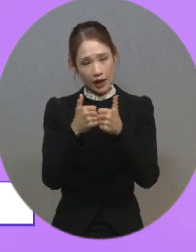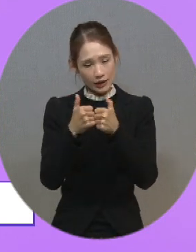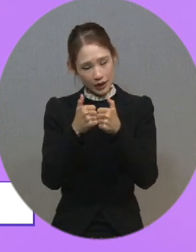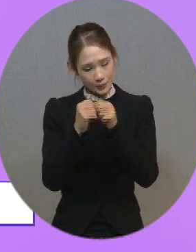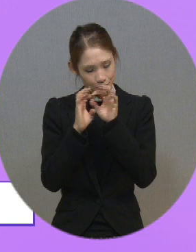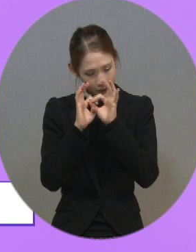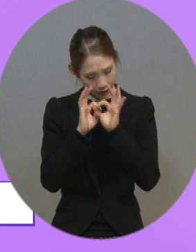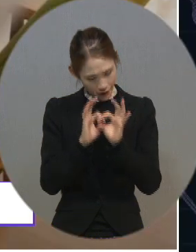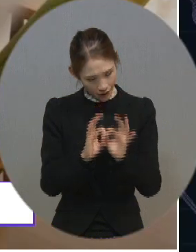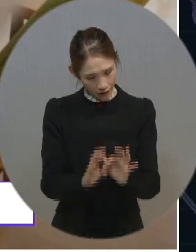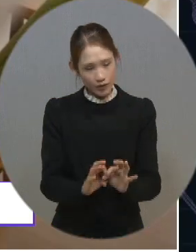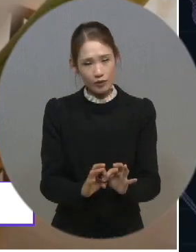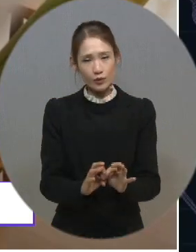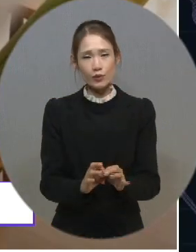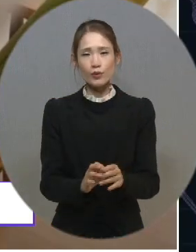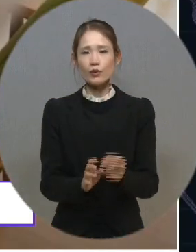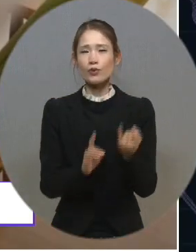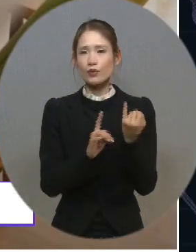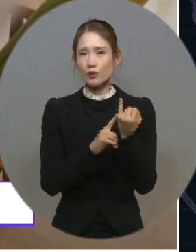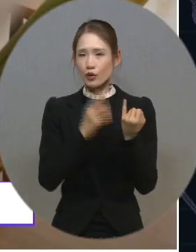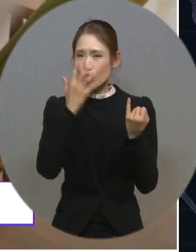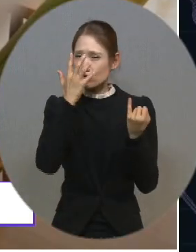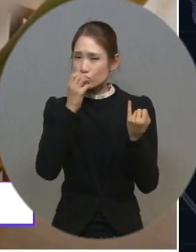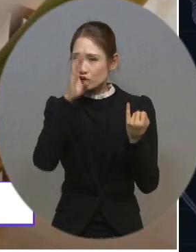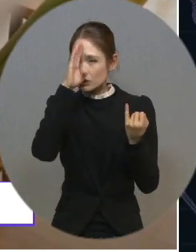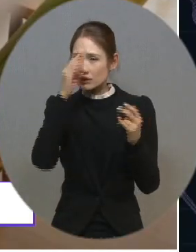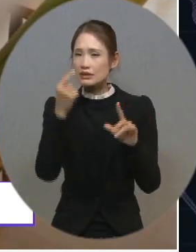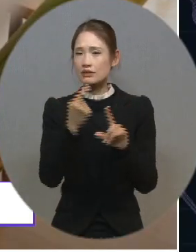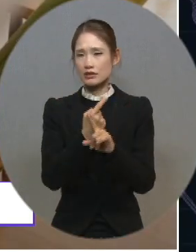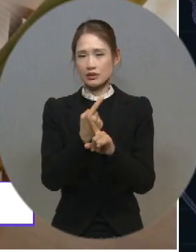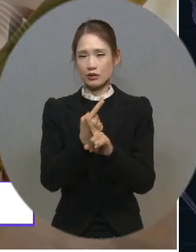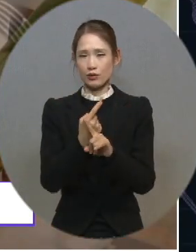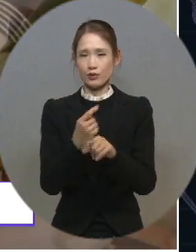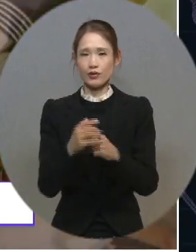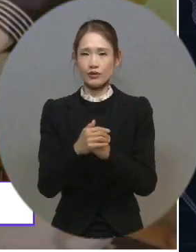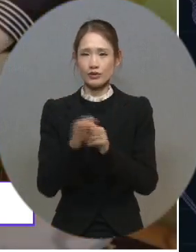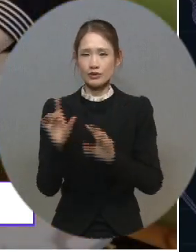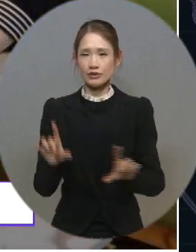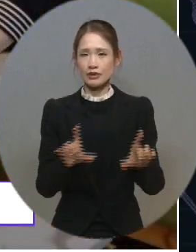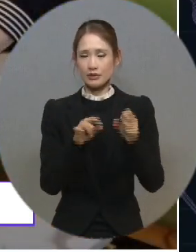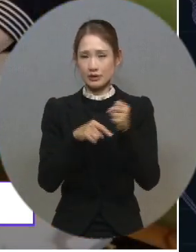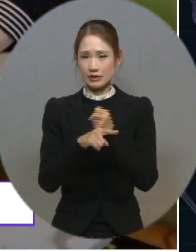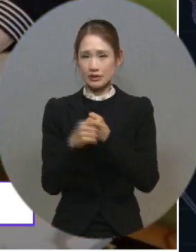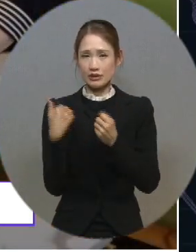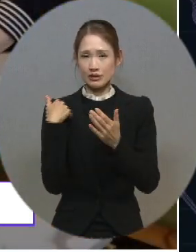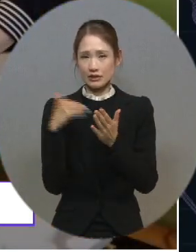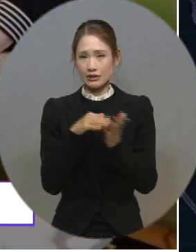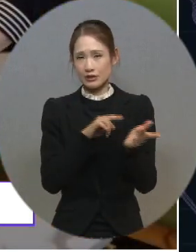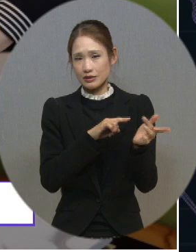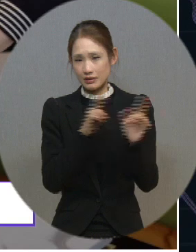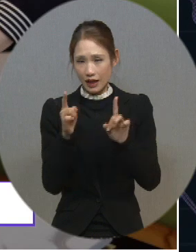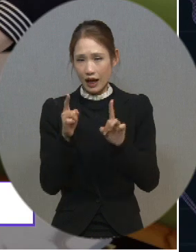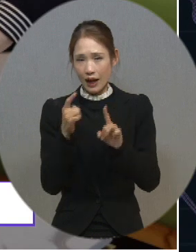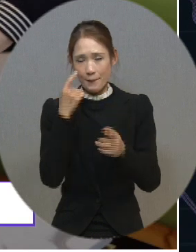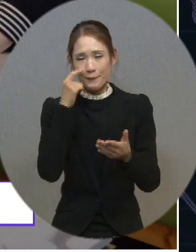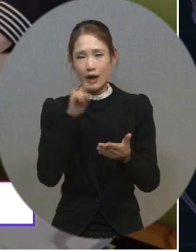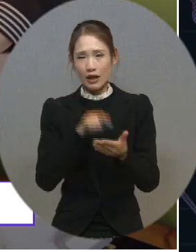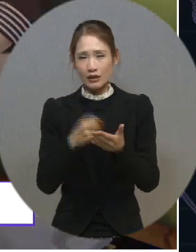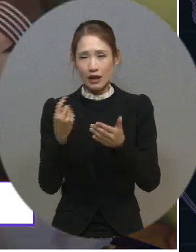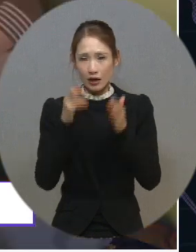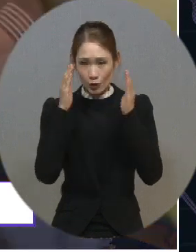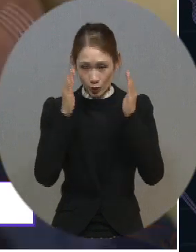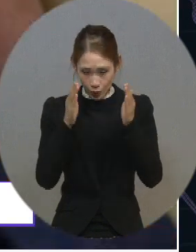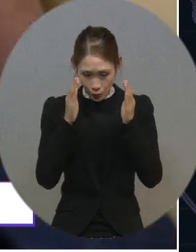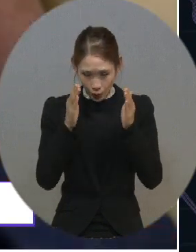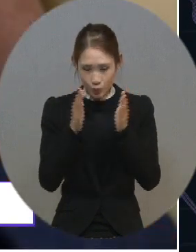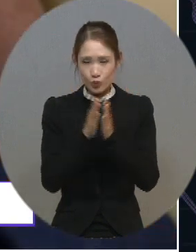상담을 받으면서 이분이 우울증도 치료하고 이제 삶의 의미도 찾게 되면서 그 공부를 다시